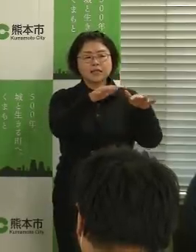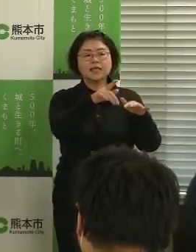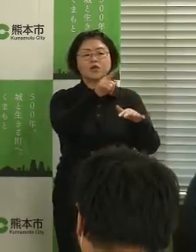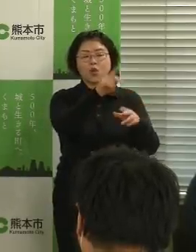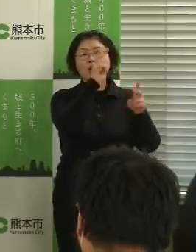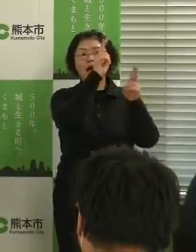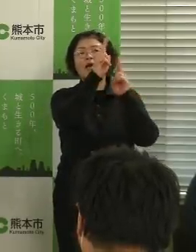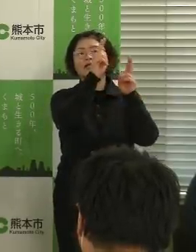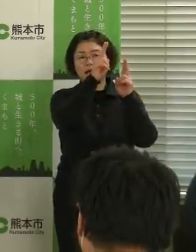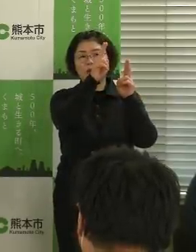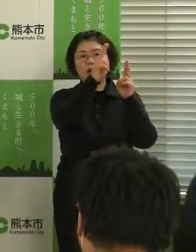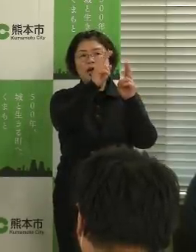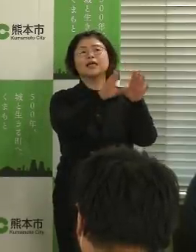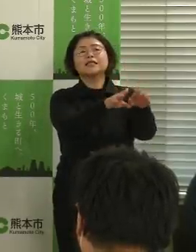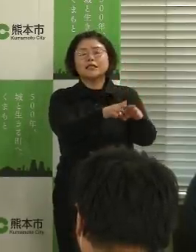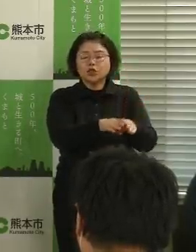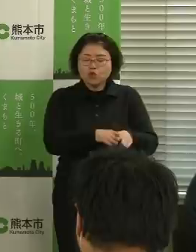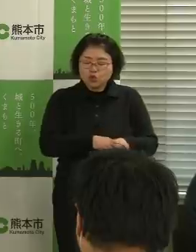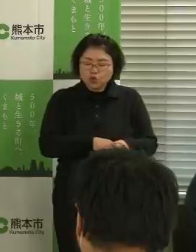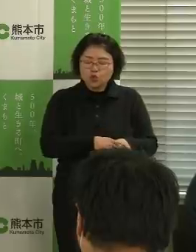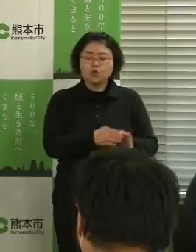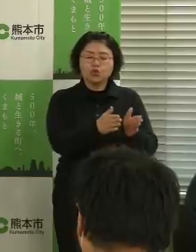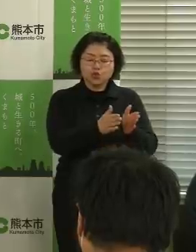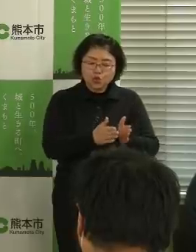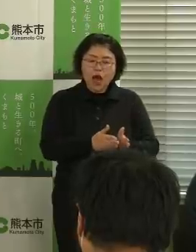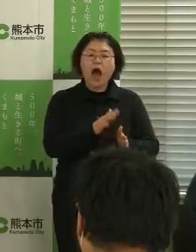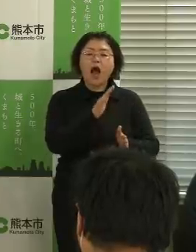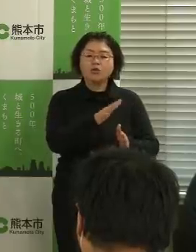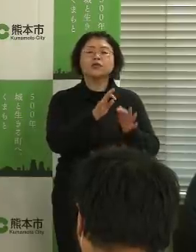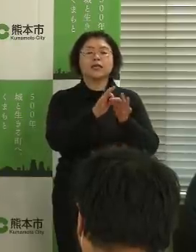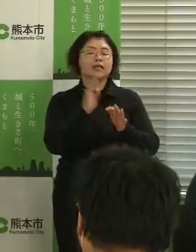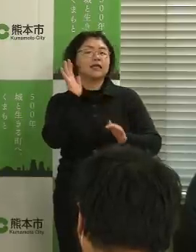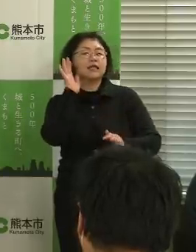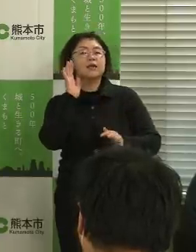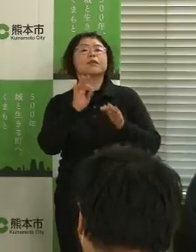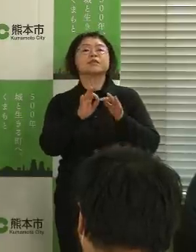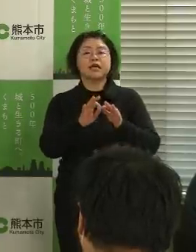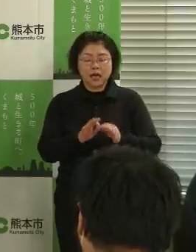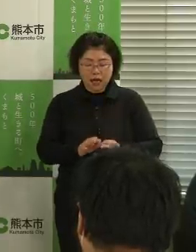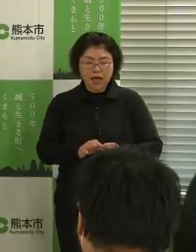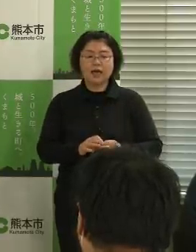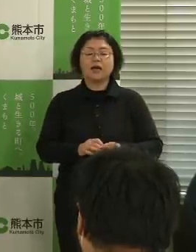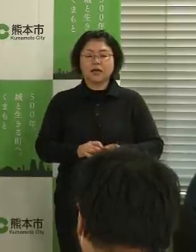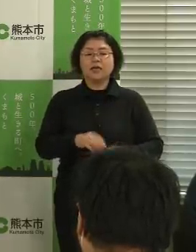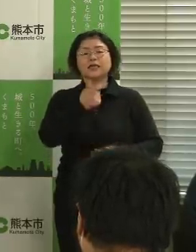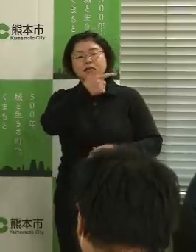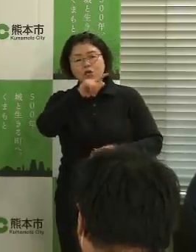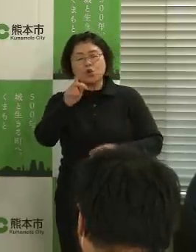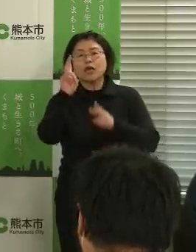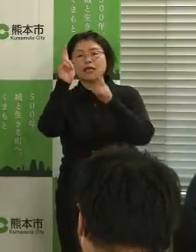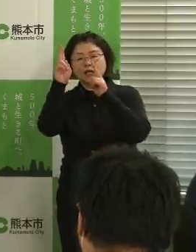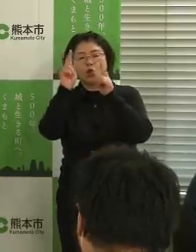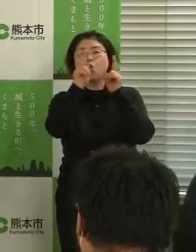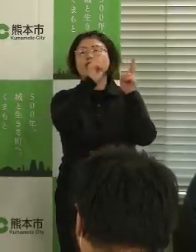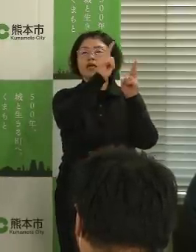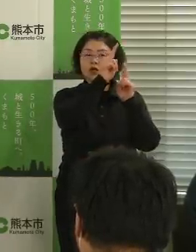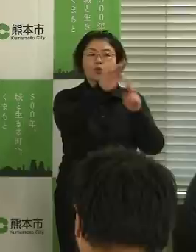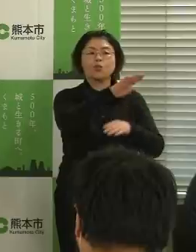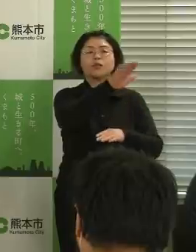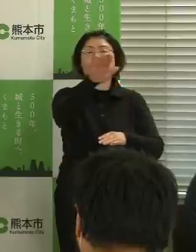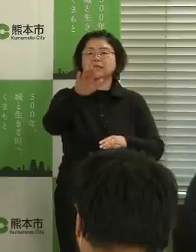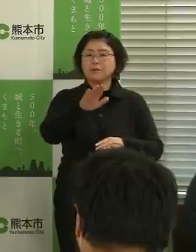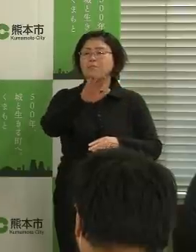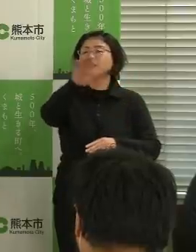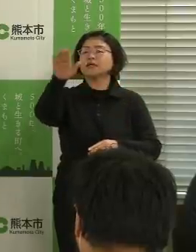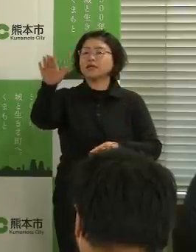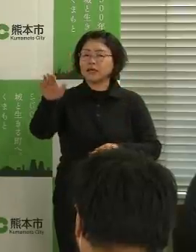聞いております。ですので、まあ、これはですね感染拡大防止のためにそれぞれの企業事業者の皆さんがですね、